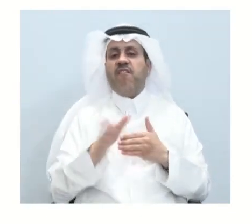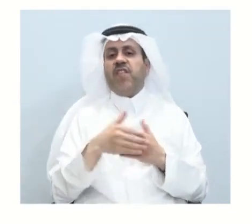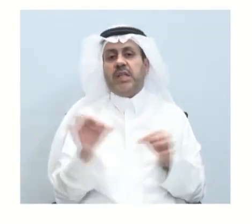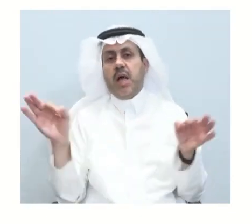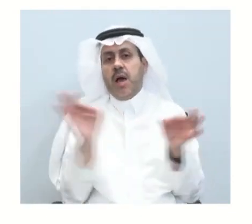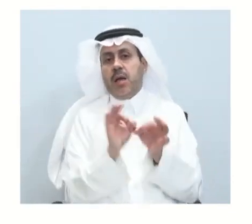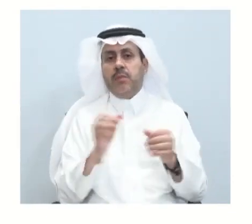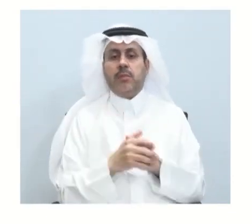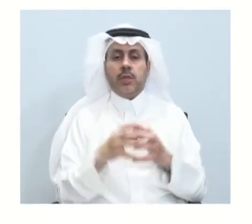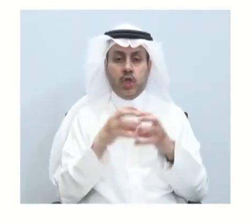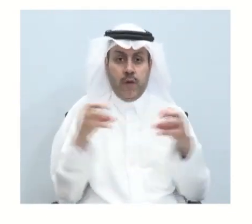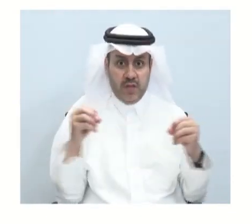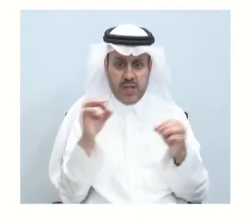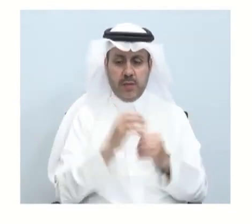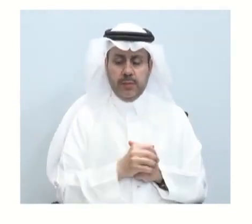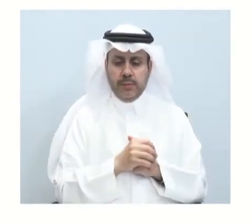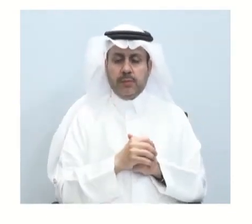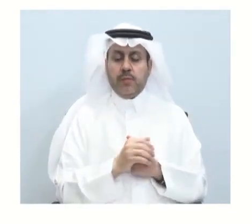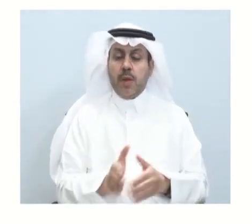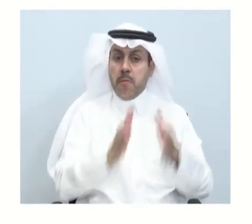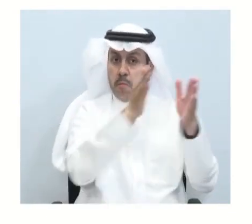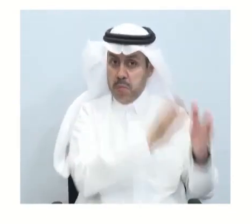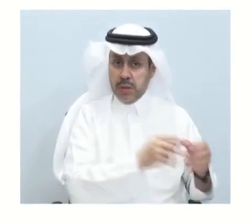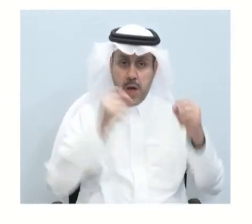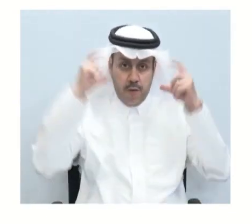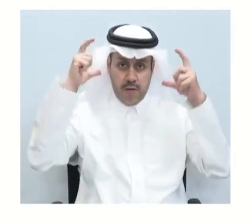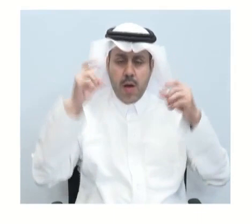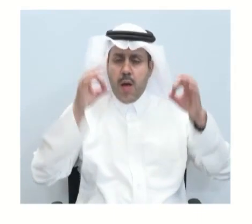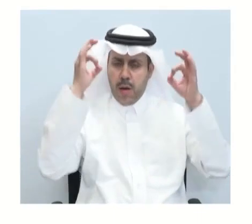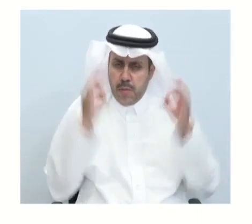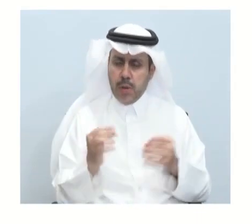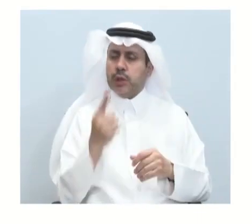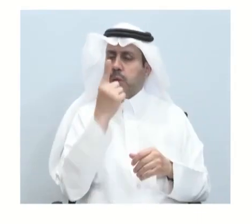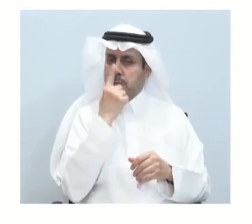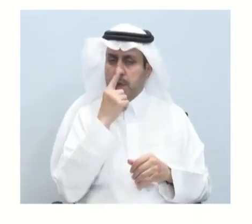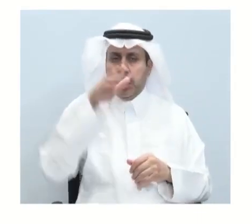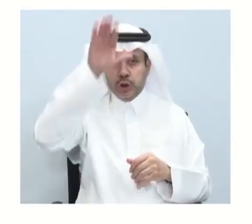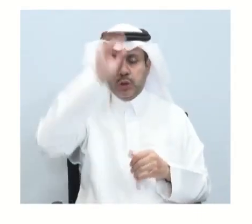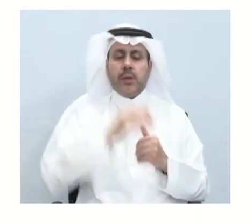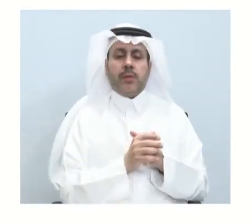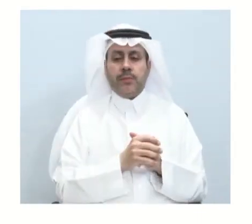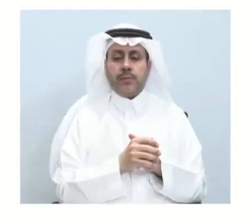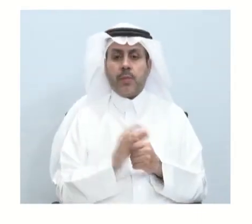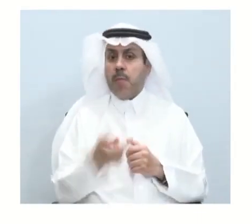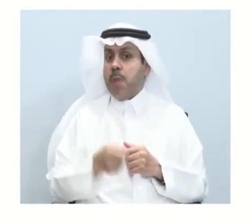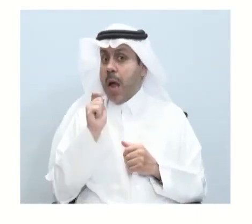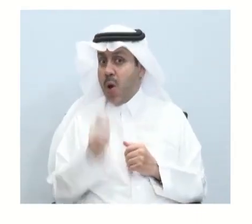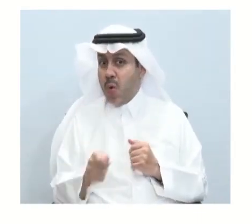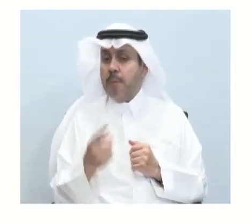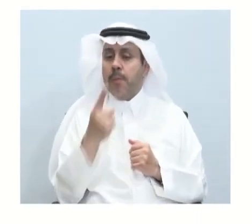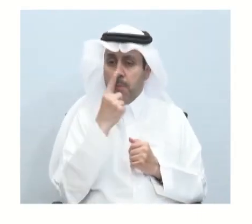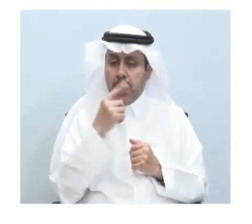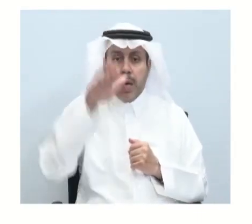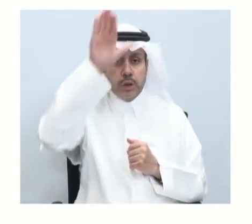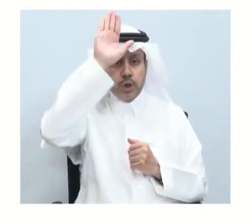قريبا طيب بعد عرفنا اهميه البيعه الشرعيه ما حكم البيعه الشرعيه لولي الامر بلا شك ان البيعه